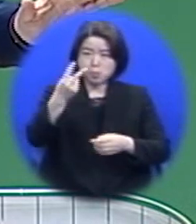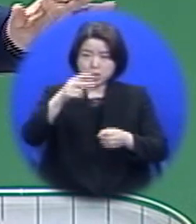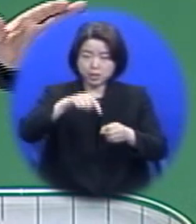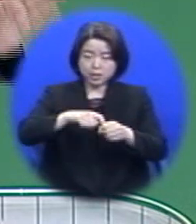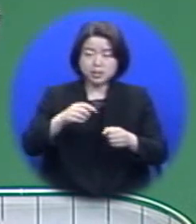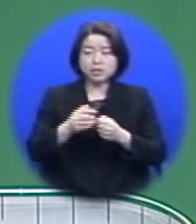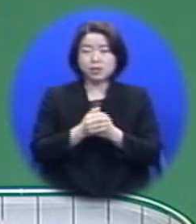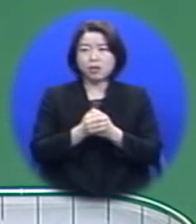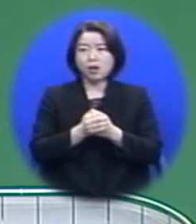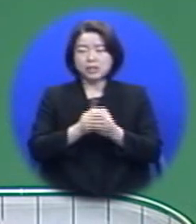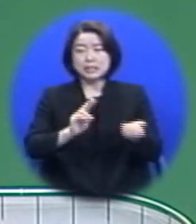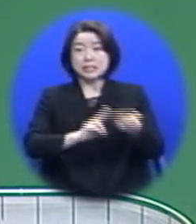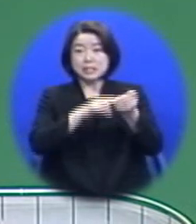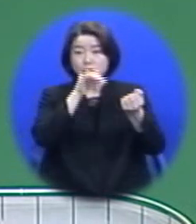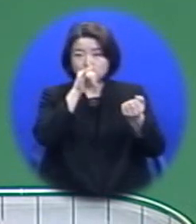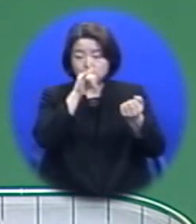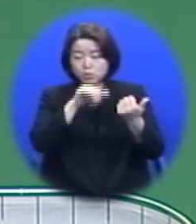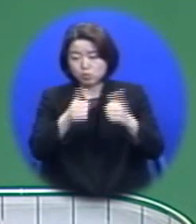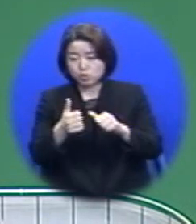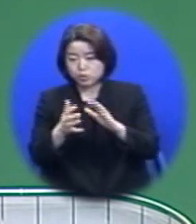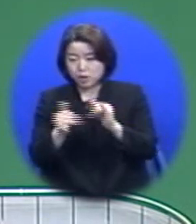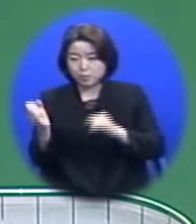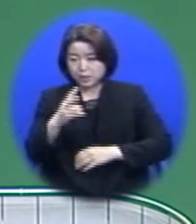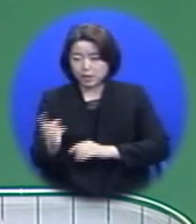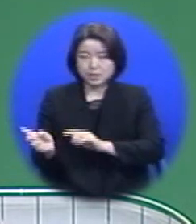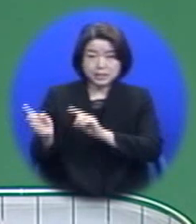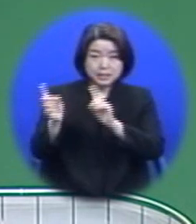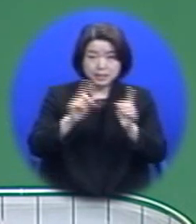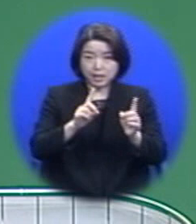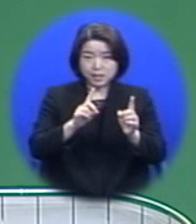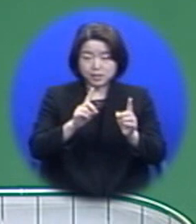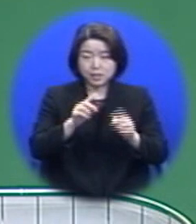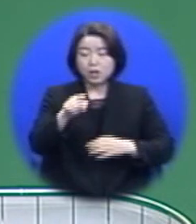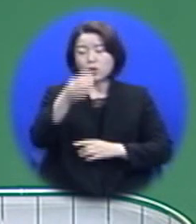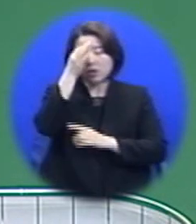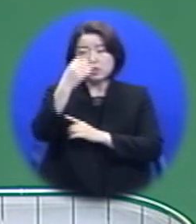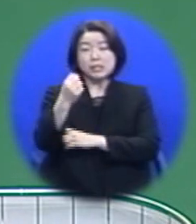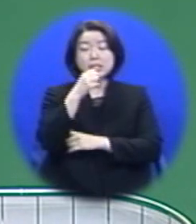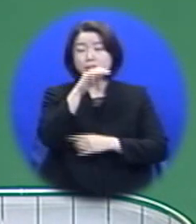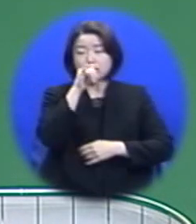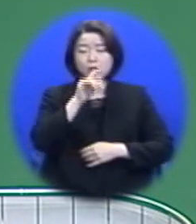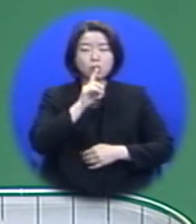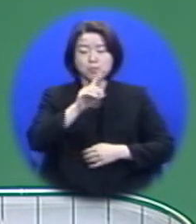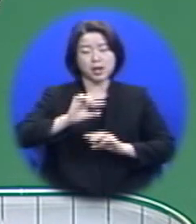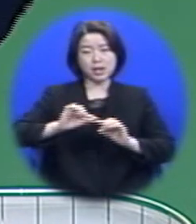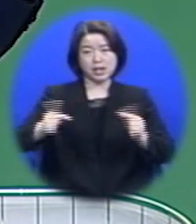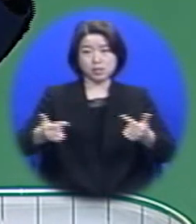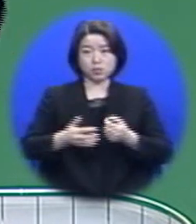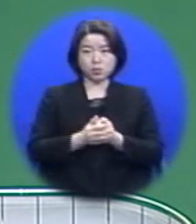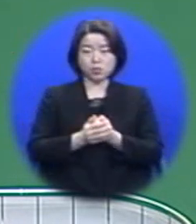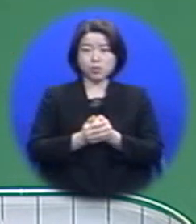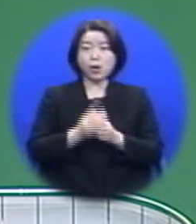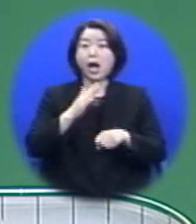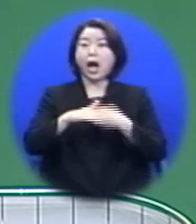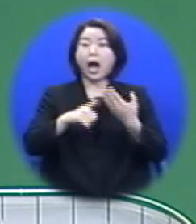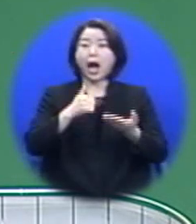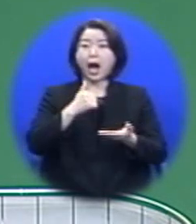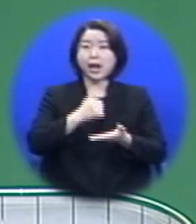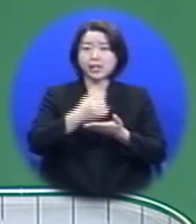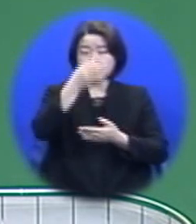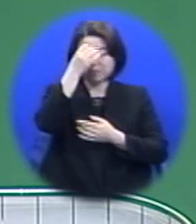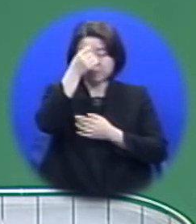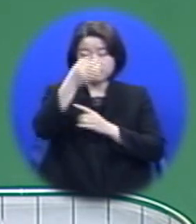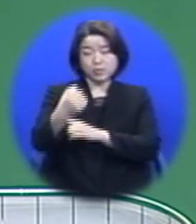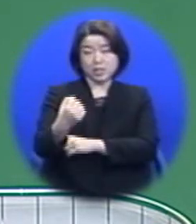살려내신 거기에 하나님의 능력이 있다고도 말하지 않았습니다 사실 하나님의 능력 그러면 생각나는게